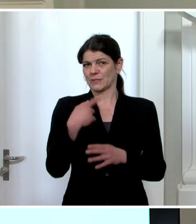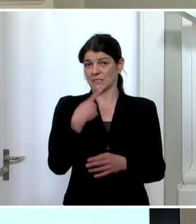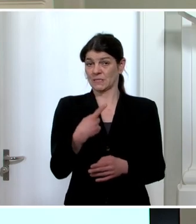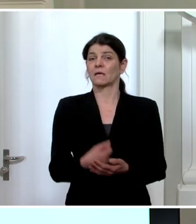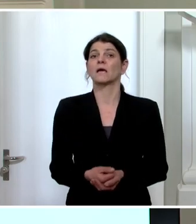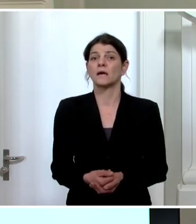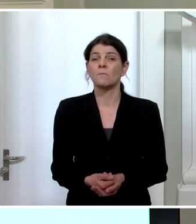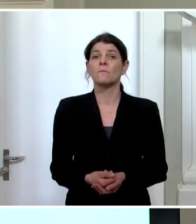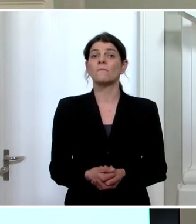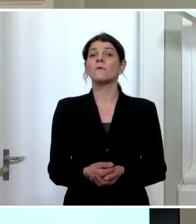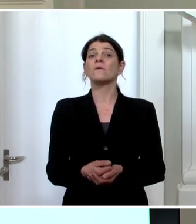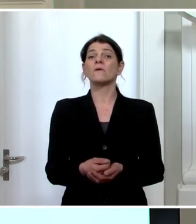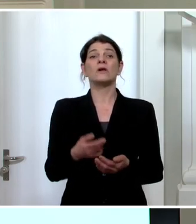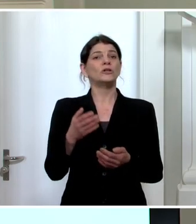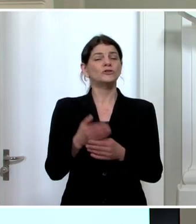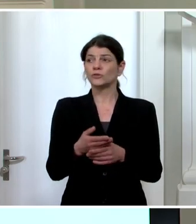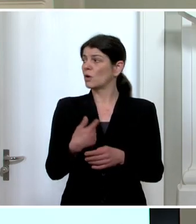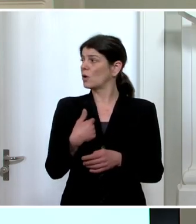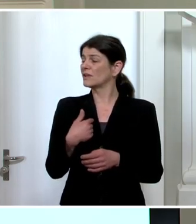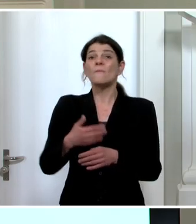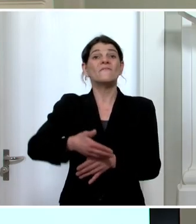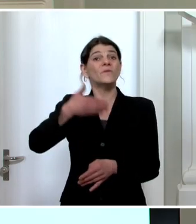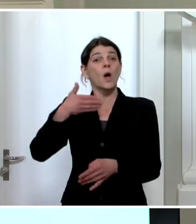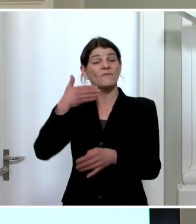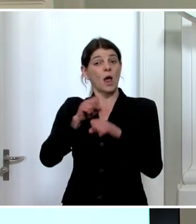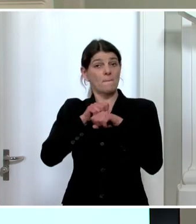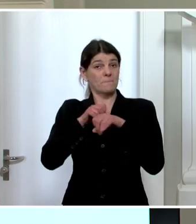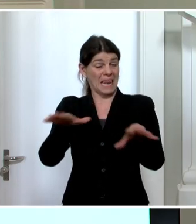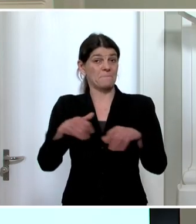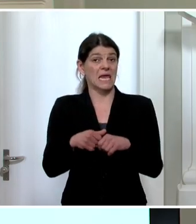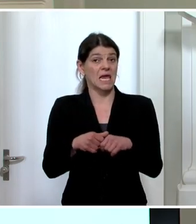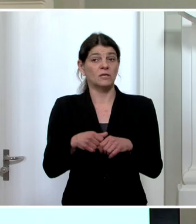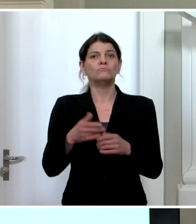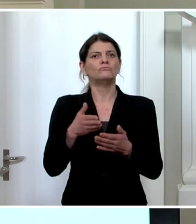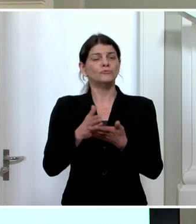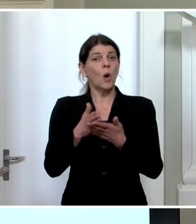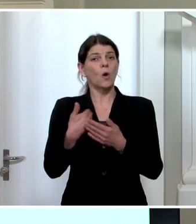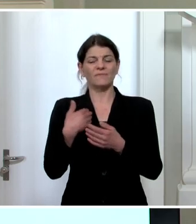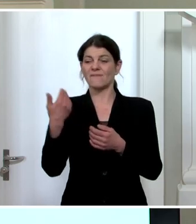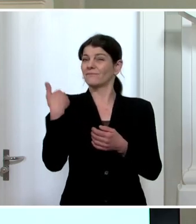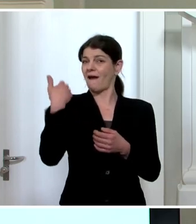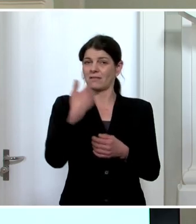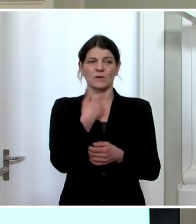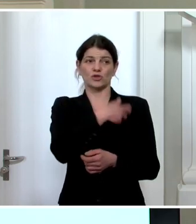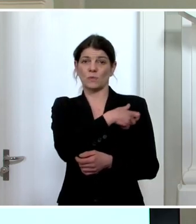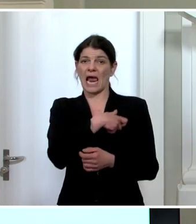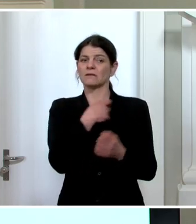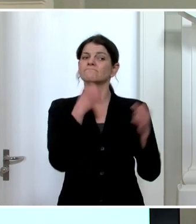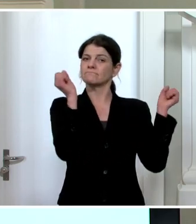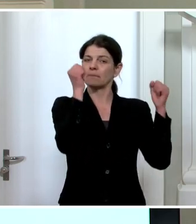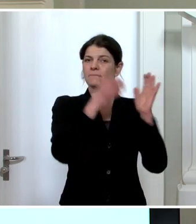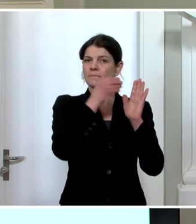habe, lange vor der Pandemie aufgrund eines Abkommens, das mit der Schweiz getätigt wurde